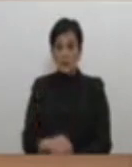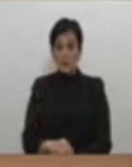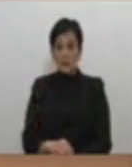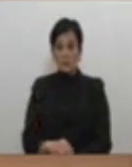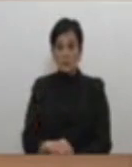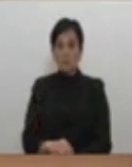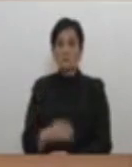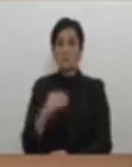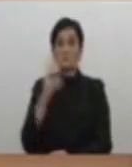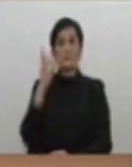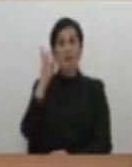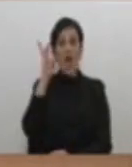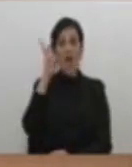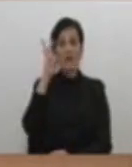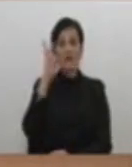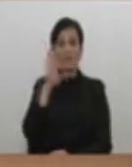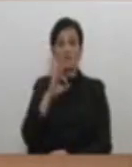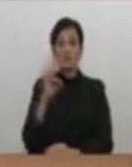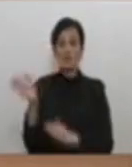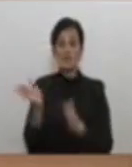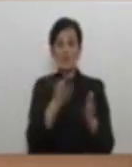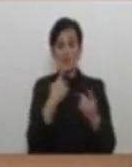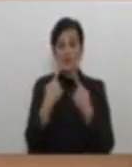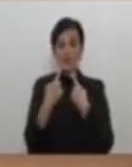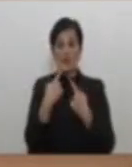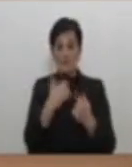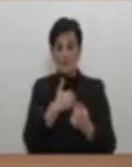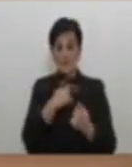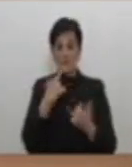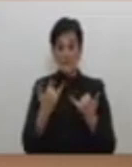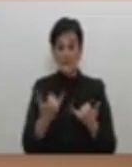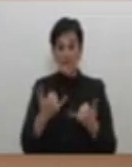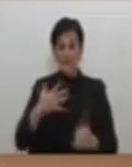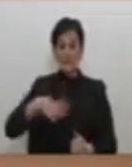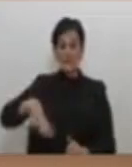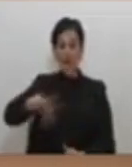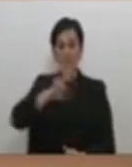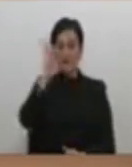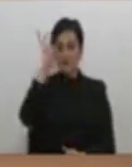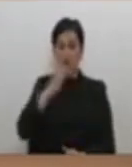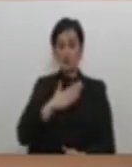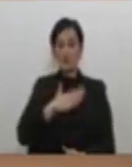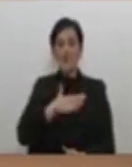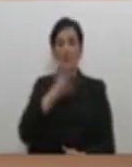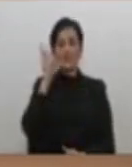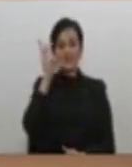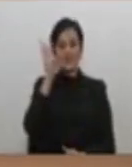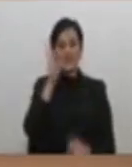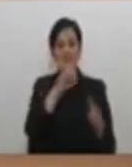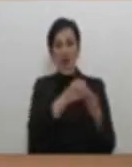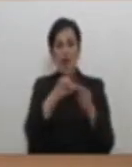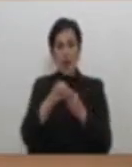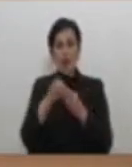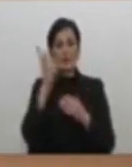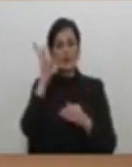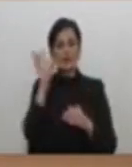ელჩის გაწევაზე იყო ლაპარაკი და მინდა ვთქვა რომ დღეს საქართველოს საელჩო, ჩვენი საკონსულოები და საელჩოს და საკონსულოების